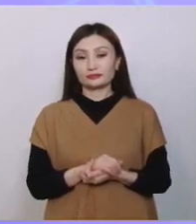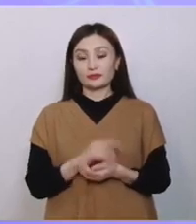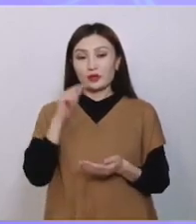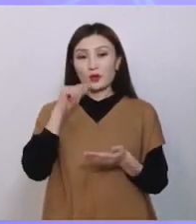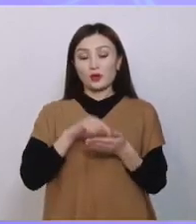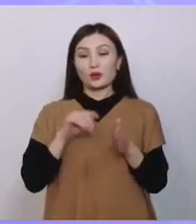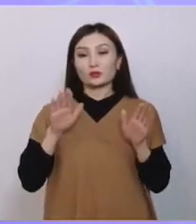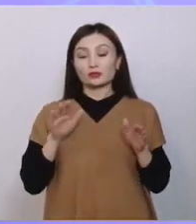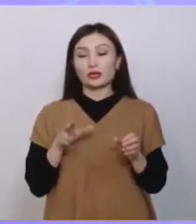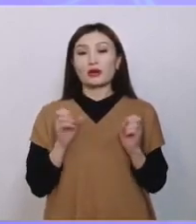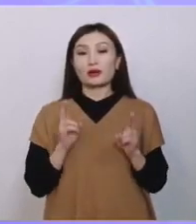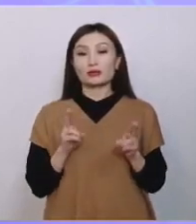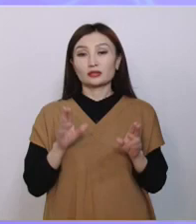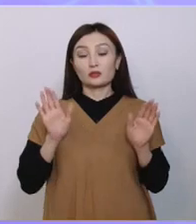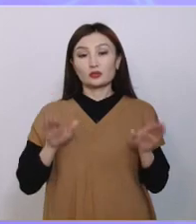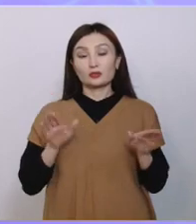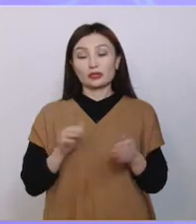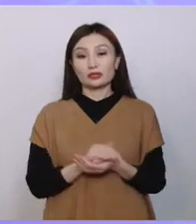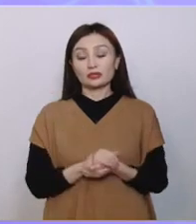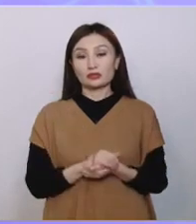Құштар қантип ұшып бара жатышат?